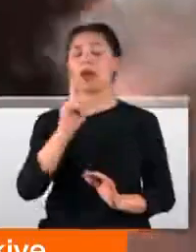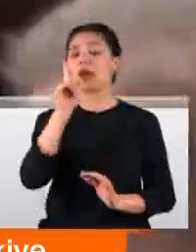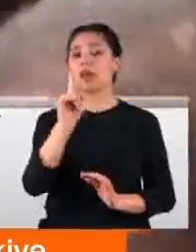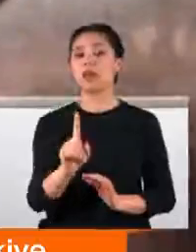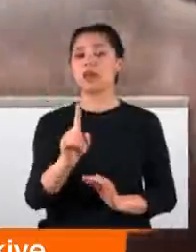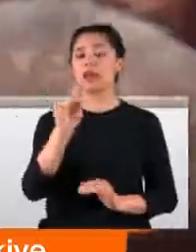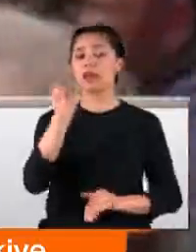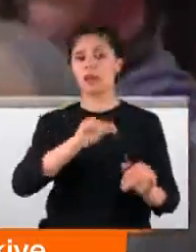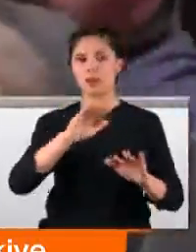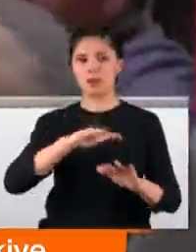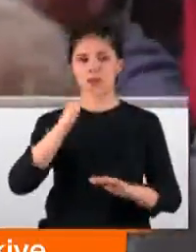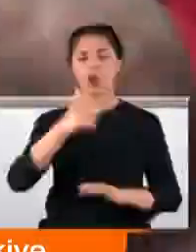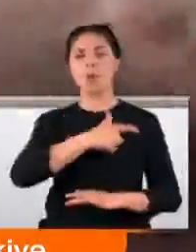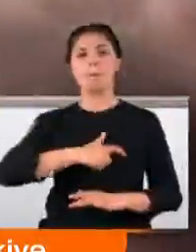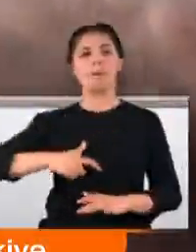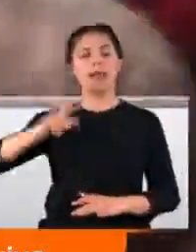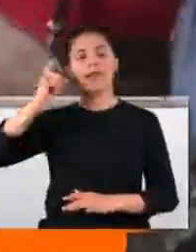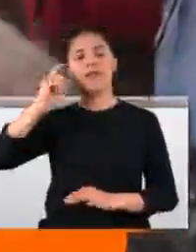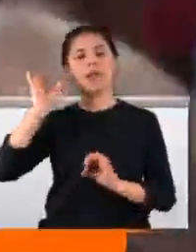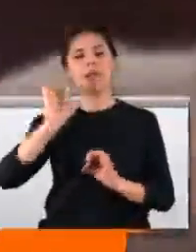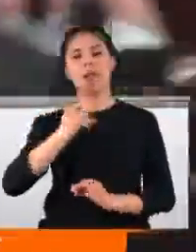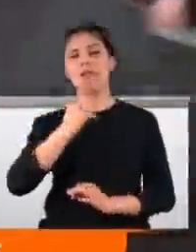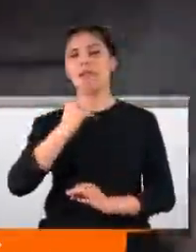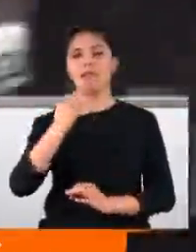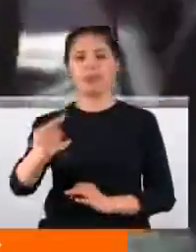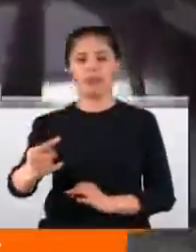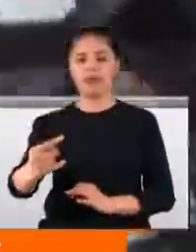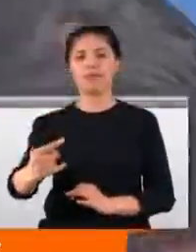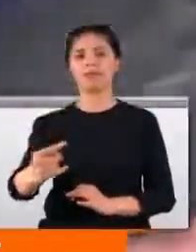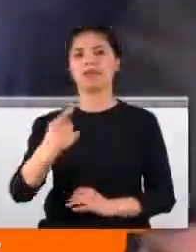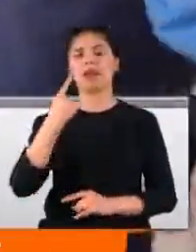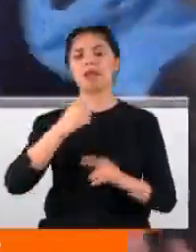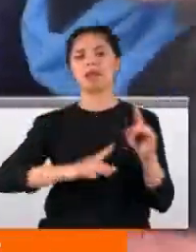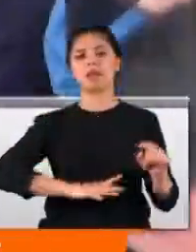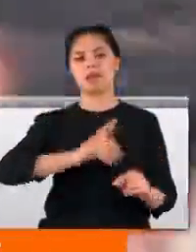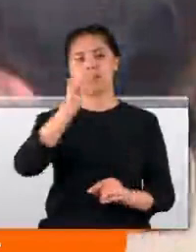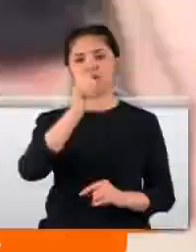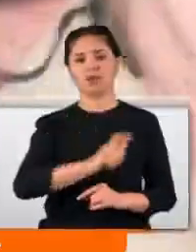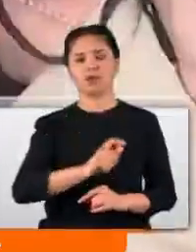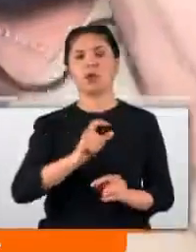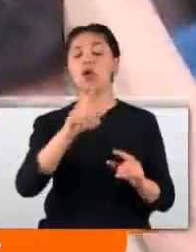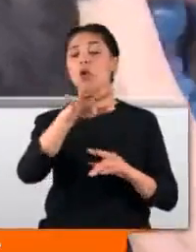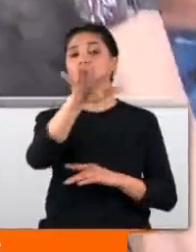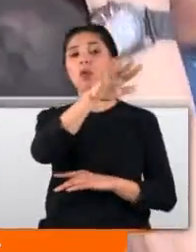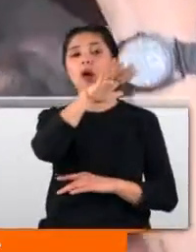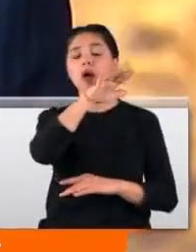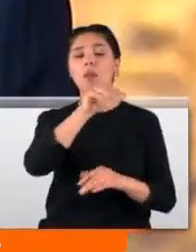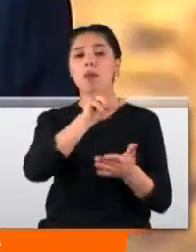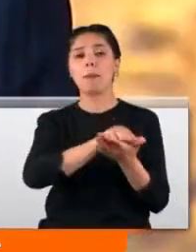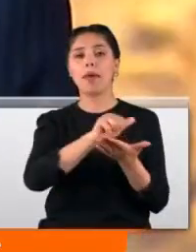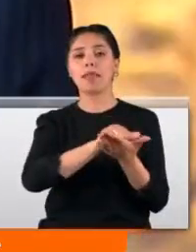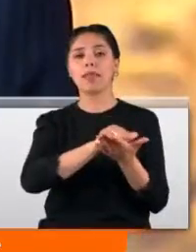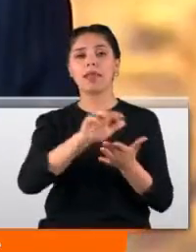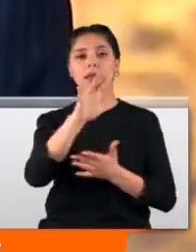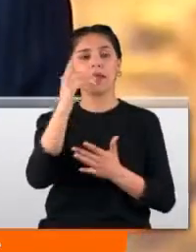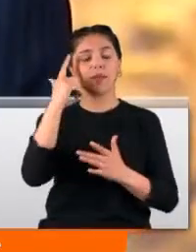ardından milliyetçi söylemleriyle Ata İttifakı oylarını çekmeye çabalayan Kılıçdaroğlu Batı medyasını bir kez daha hayal kırıklığına uğrattı.